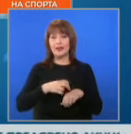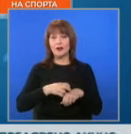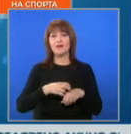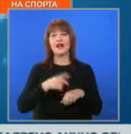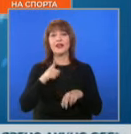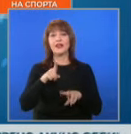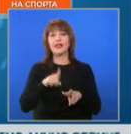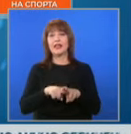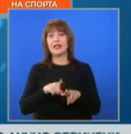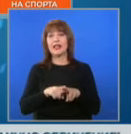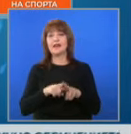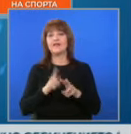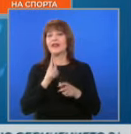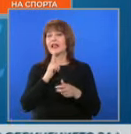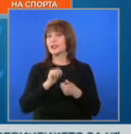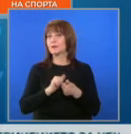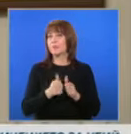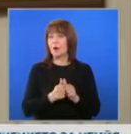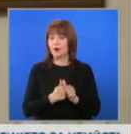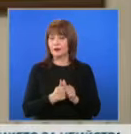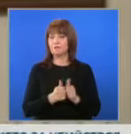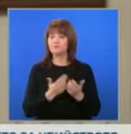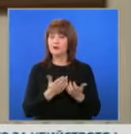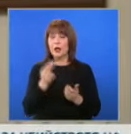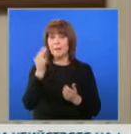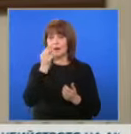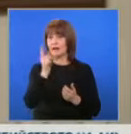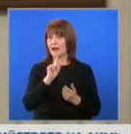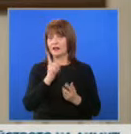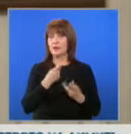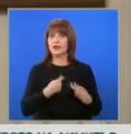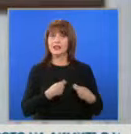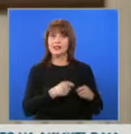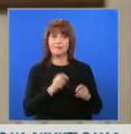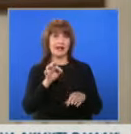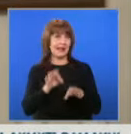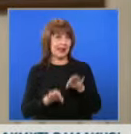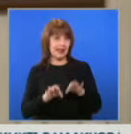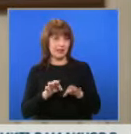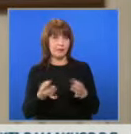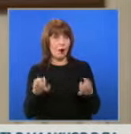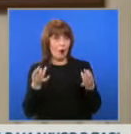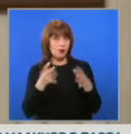Илиев. Мария Габриел се мотивира, че България не може да бъде изпратена на избори отново и